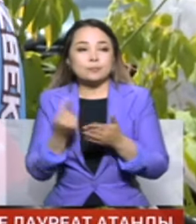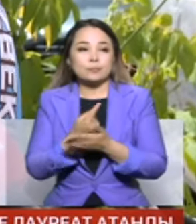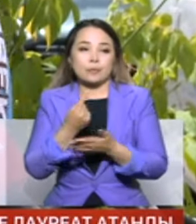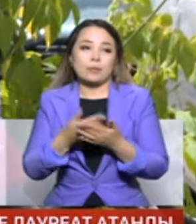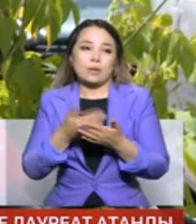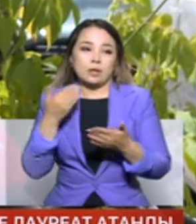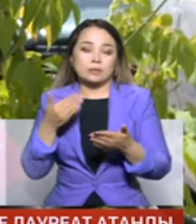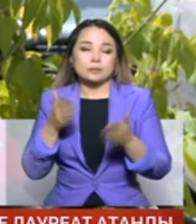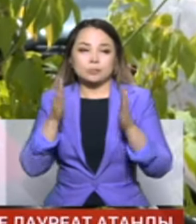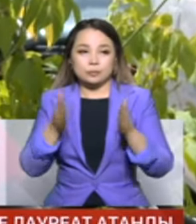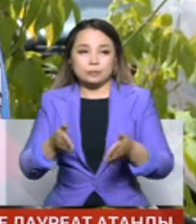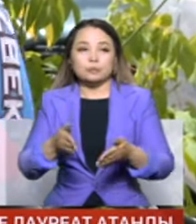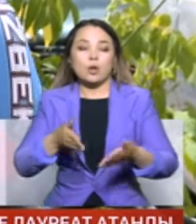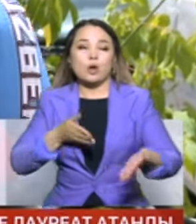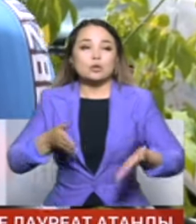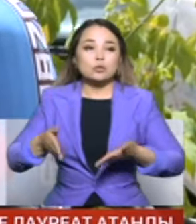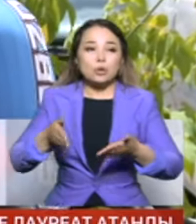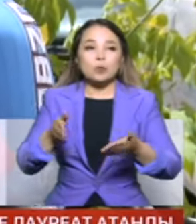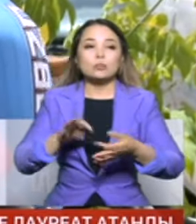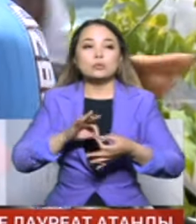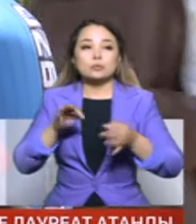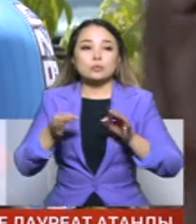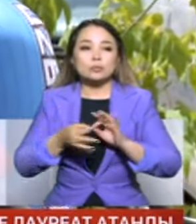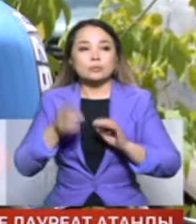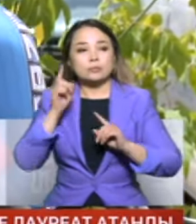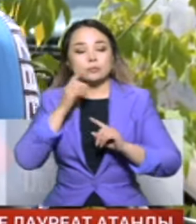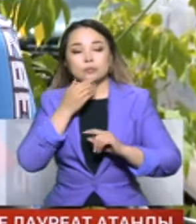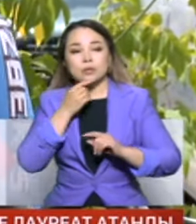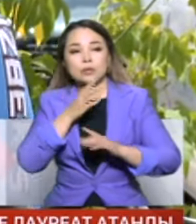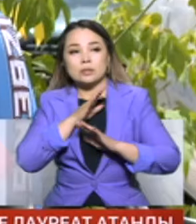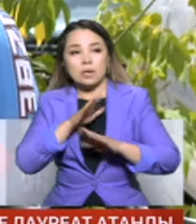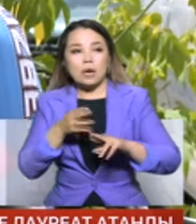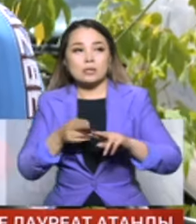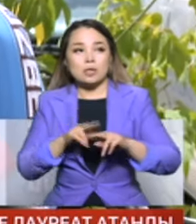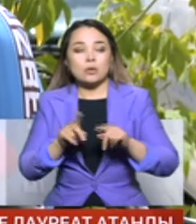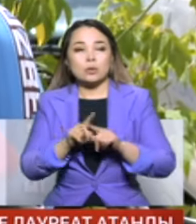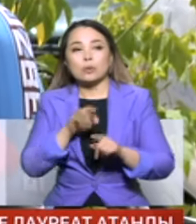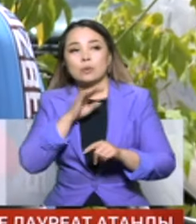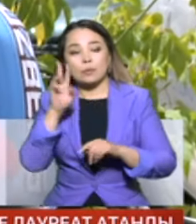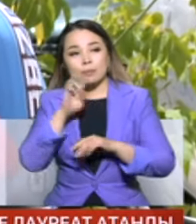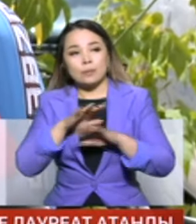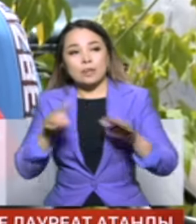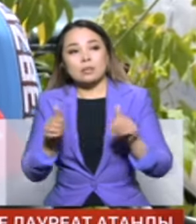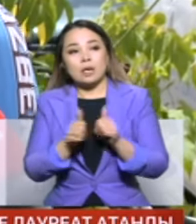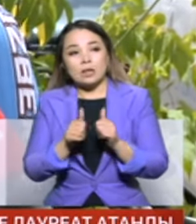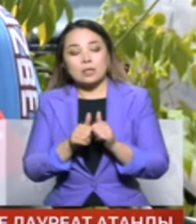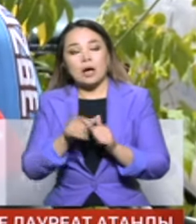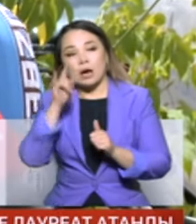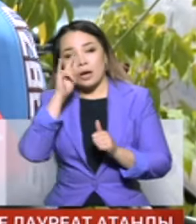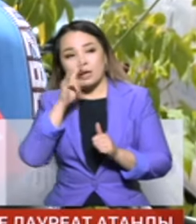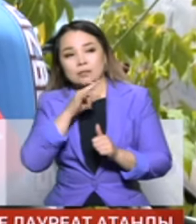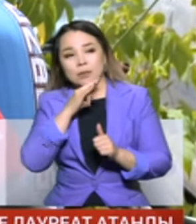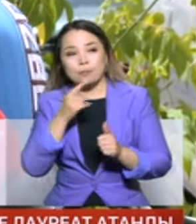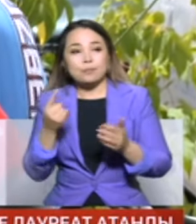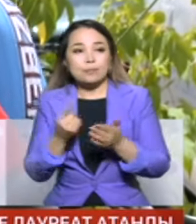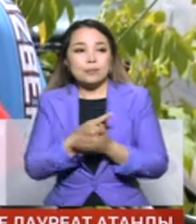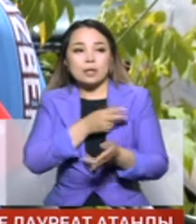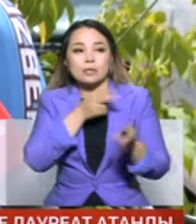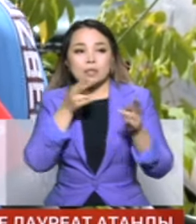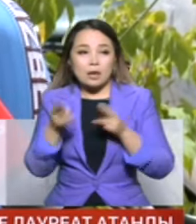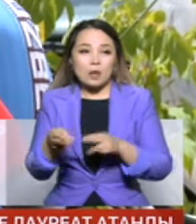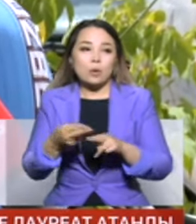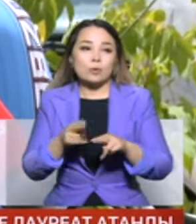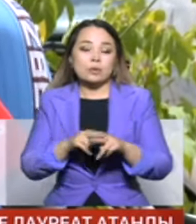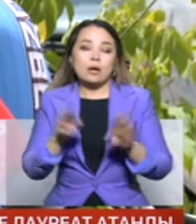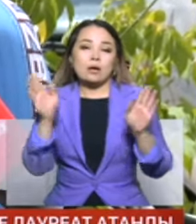жолағымен танысып алмадық, десек те тас жолда жүріп өту қиын болған жоқ. Мен қанша көрші мемлекетте тұрсам да Қазақстанға алғаш келіп тұрмын.